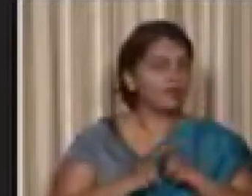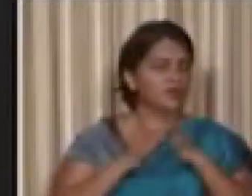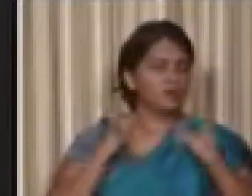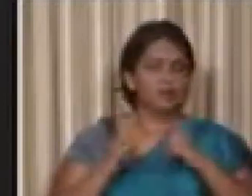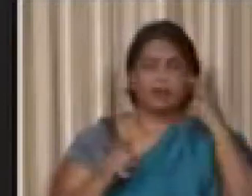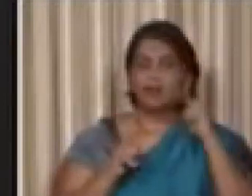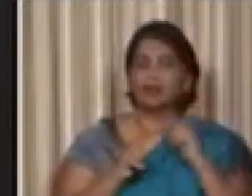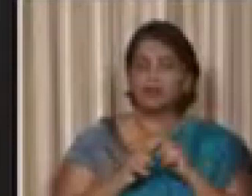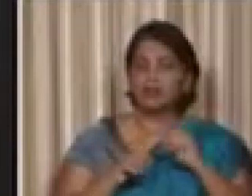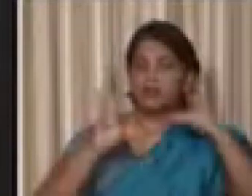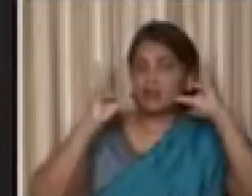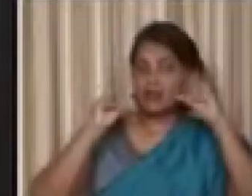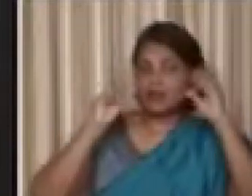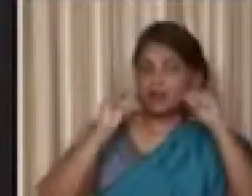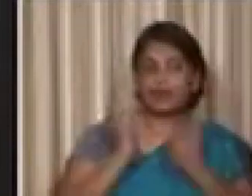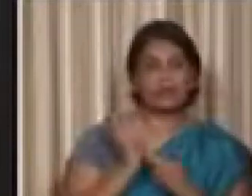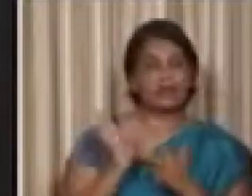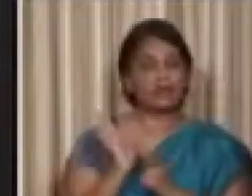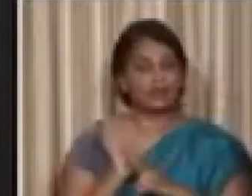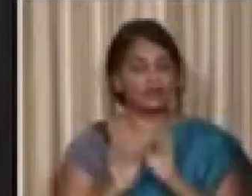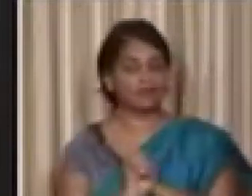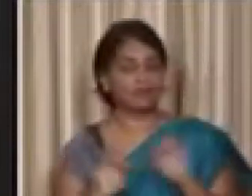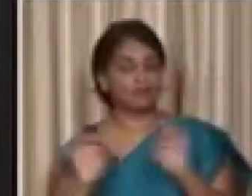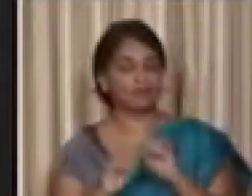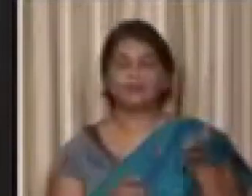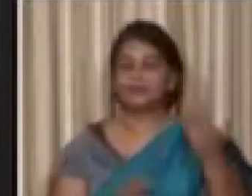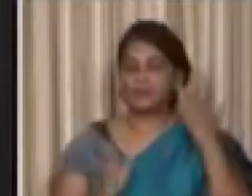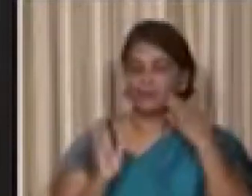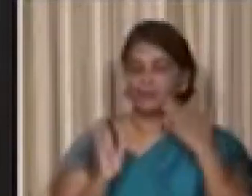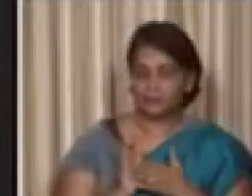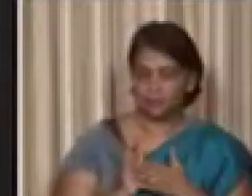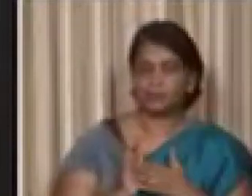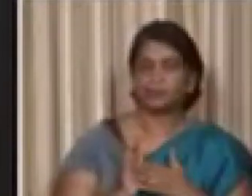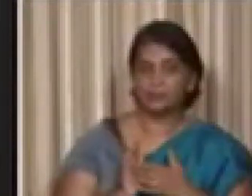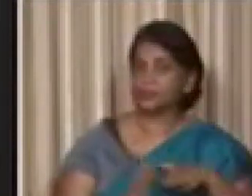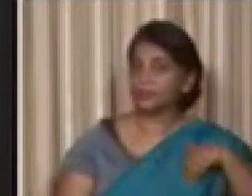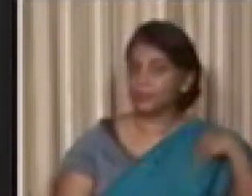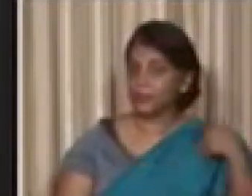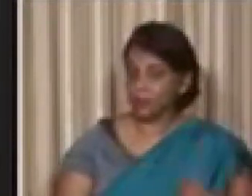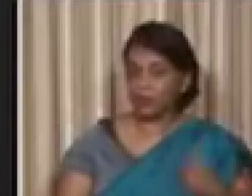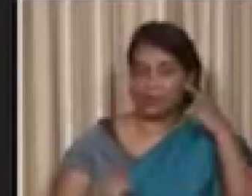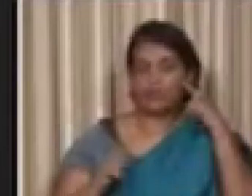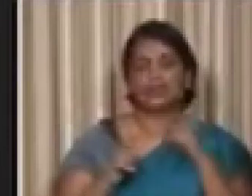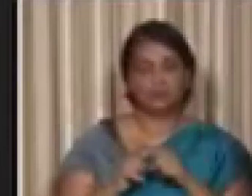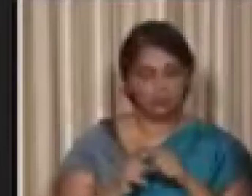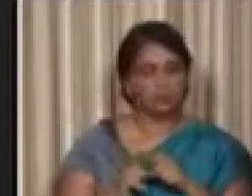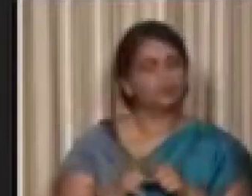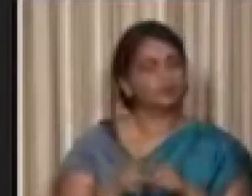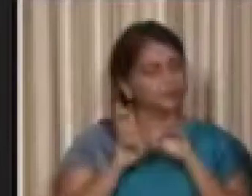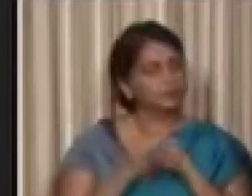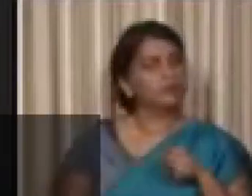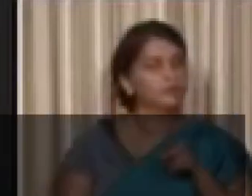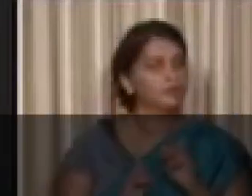කරන්නේ රාත්‍රියේ කොහොමද රූපවාහිනියට කෑල්ලක් දාගන්නේ කියන එක පිළිබඳ. ඒක තමයි ප්‍රධානම ඉලක්කය වෙලා තියෙන්නේ. ඒ නිසා තමයි